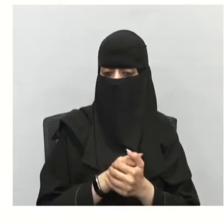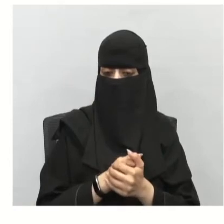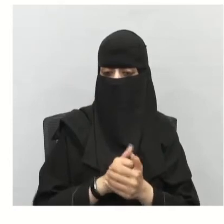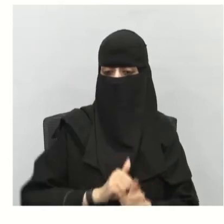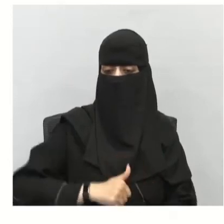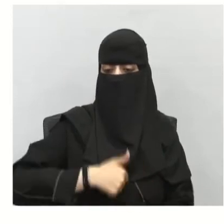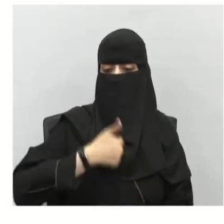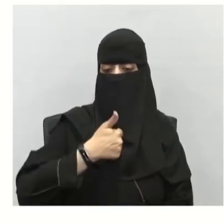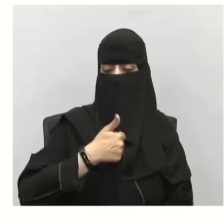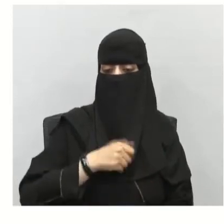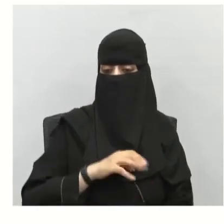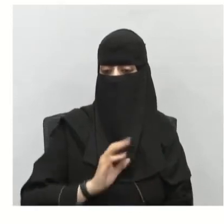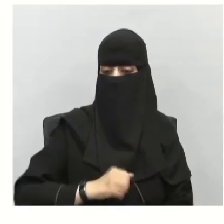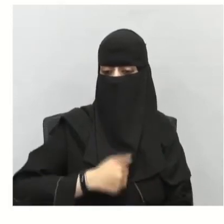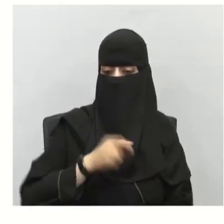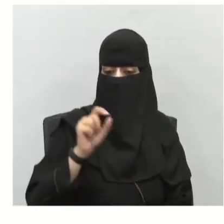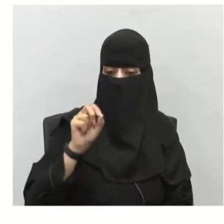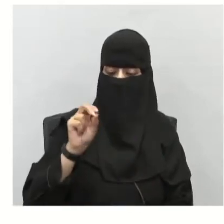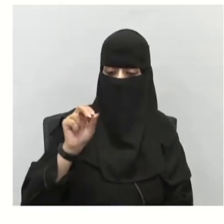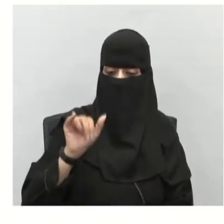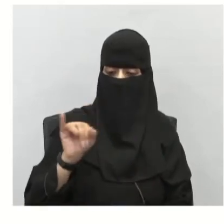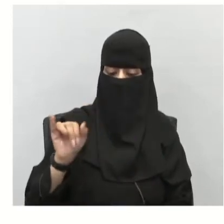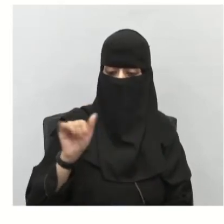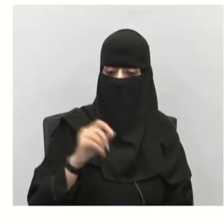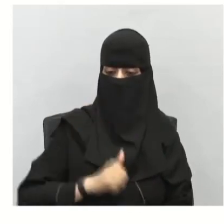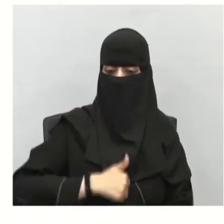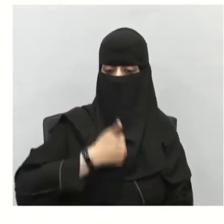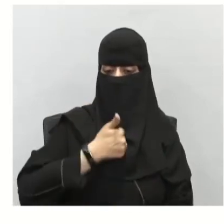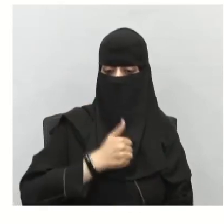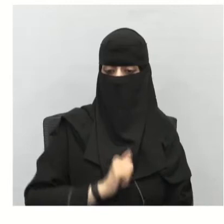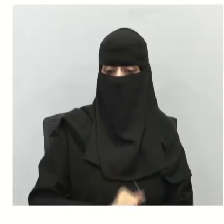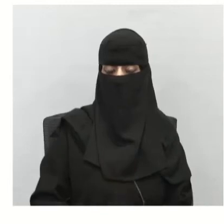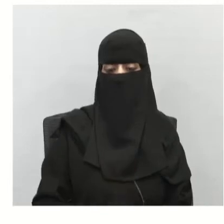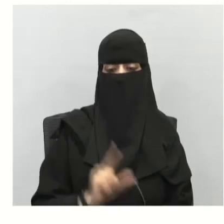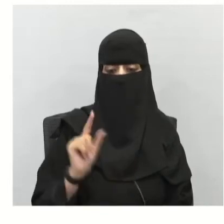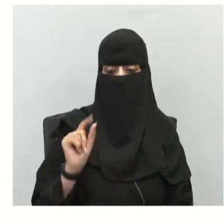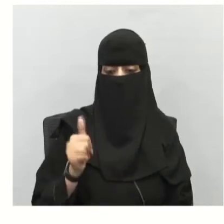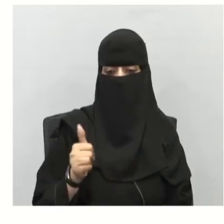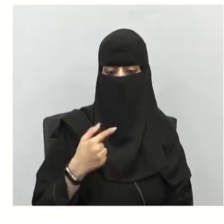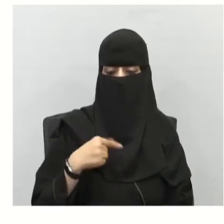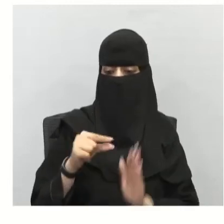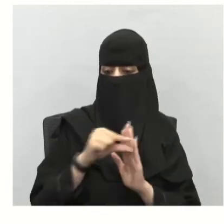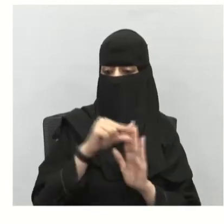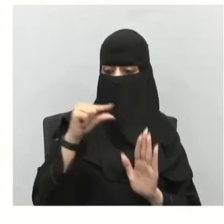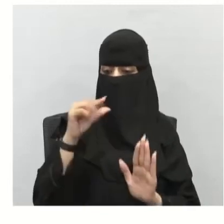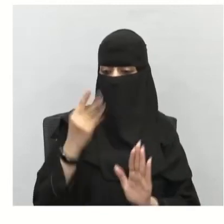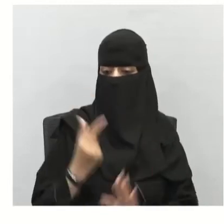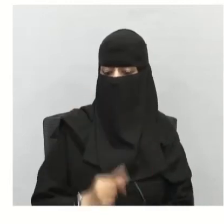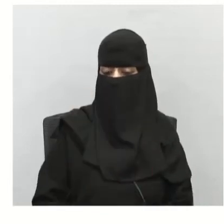قيمي، أحسنتم، لأن وحدتنا تتحدث عن القيم، تتحدث عن القيم، أحسنتم. عنوان الوحدة